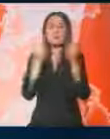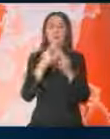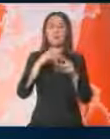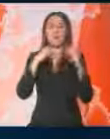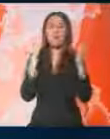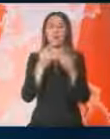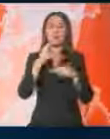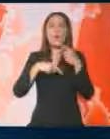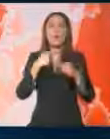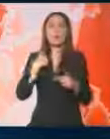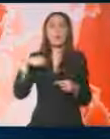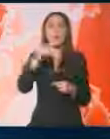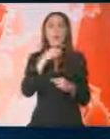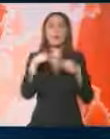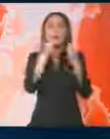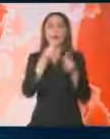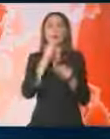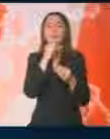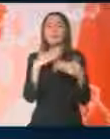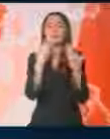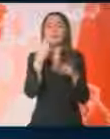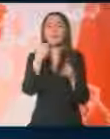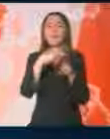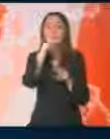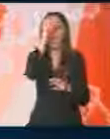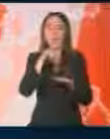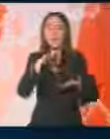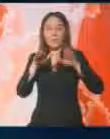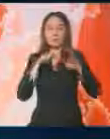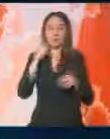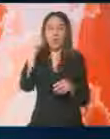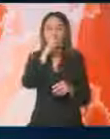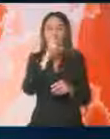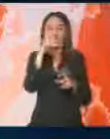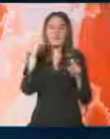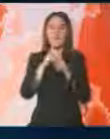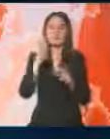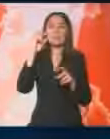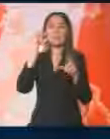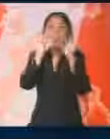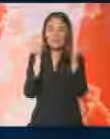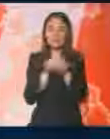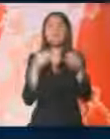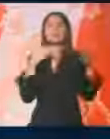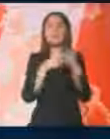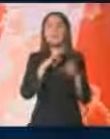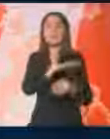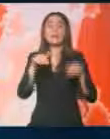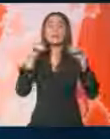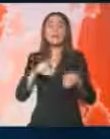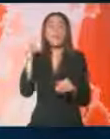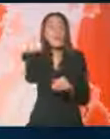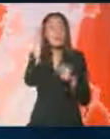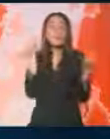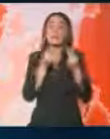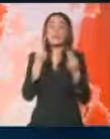crtaju i daju predloge za imena Arteko robota. U opštini Savski Venac kažu da im je cilj da deca kroz igru nauče zašto je